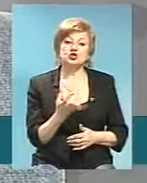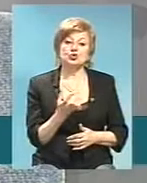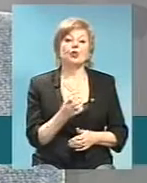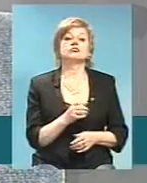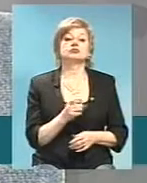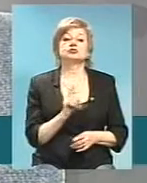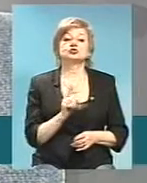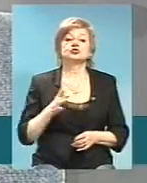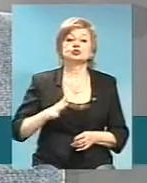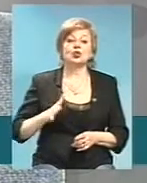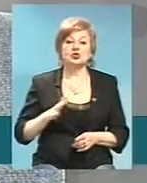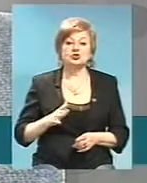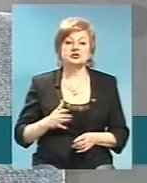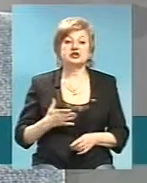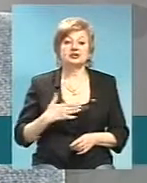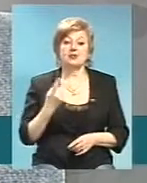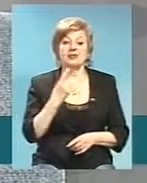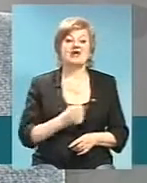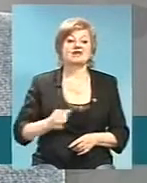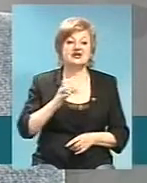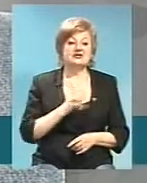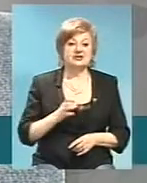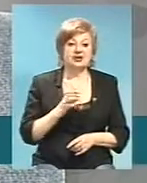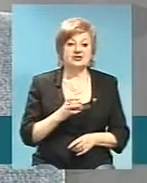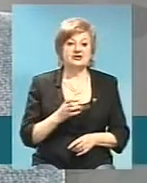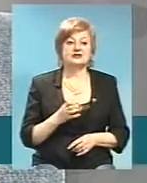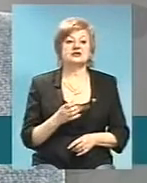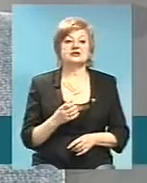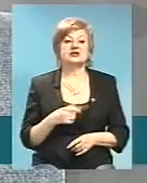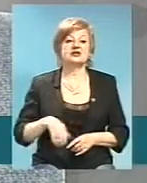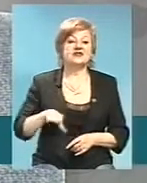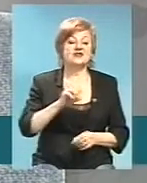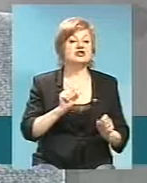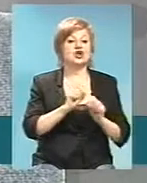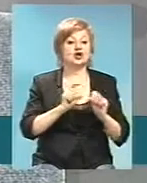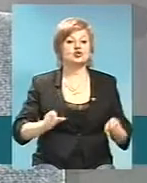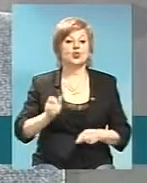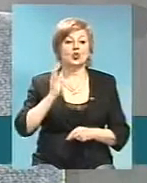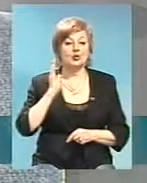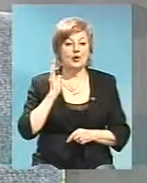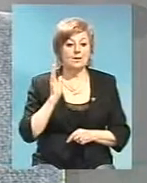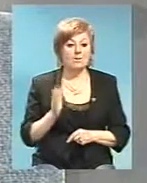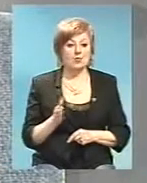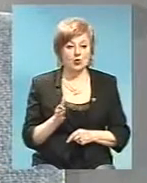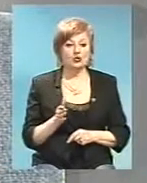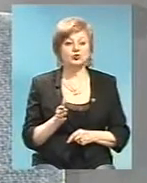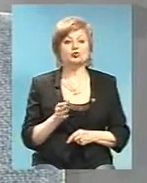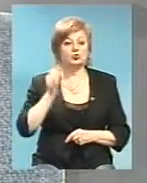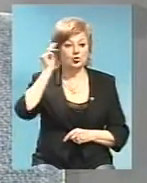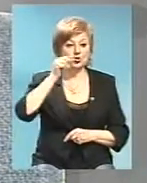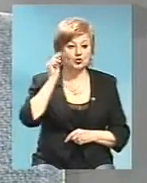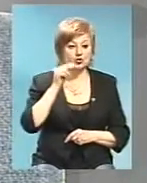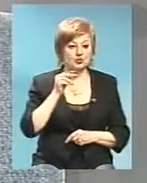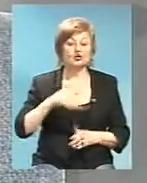що ж все ж таки чекає на наших першачків з 1 вересня, бо з 1 вересня всі школи будуть вже, діти будуть навчатися